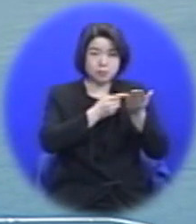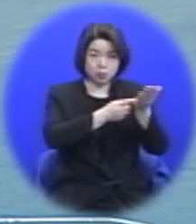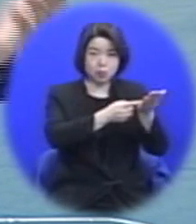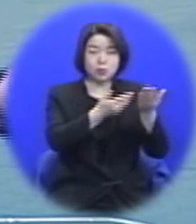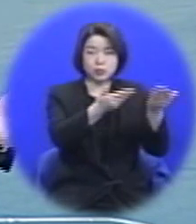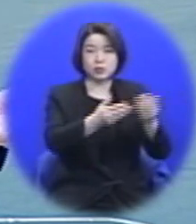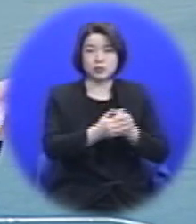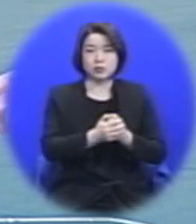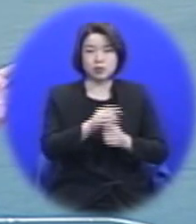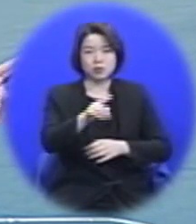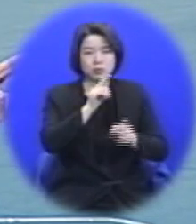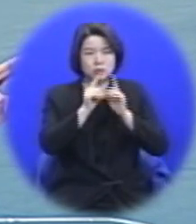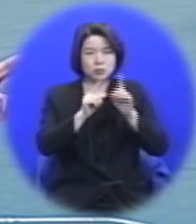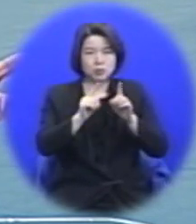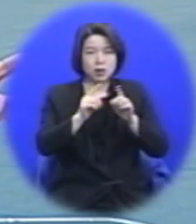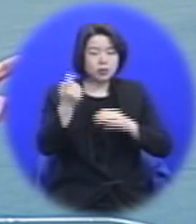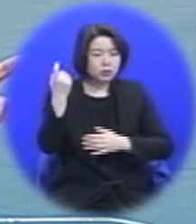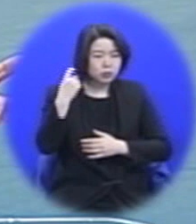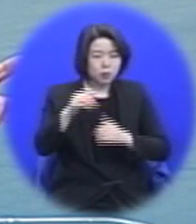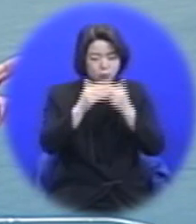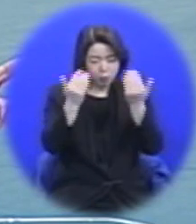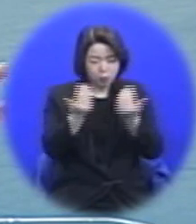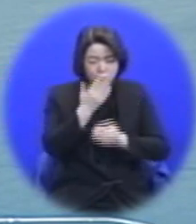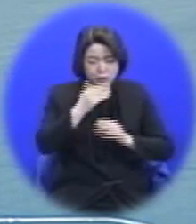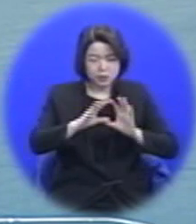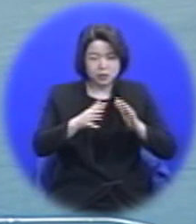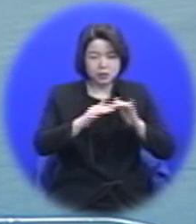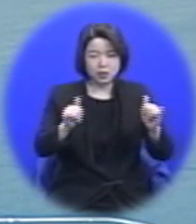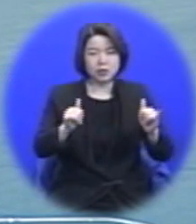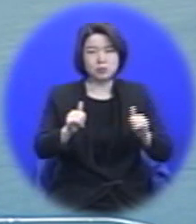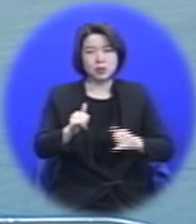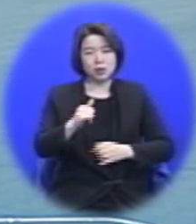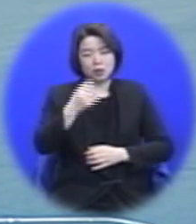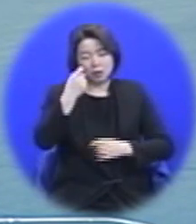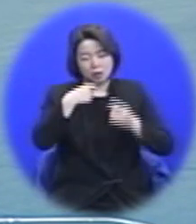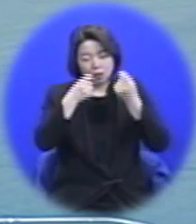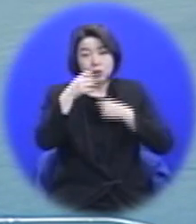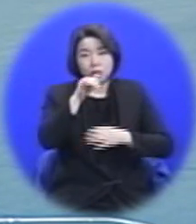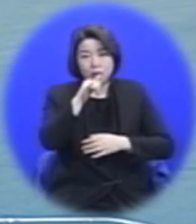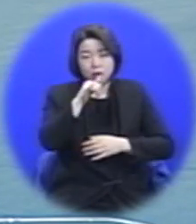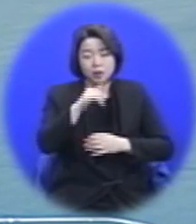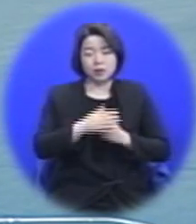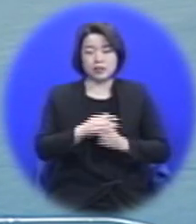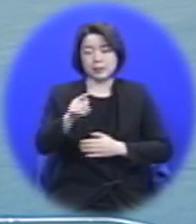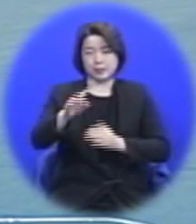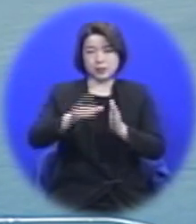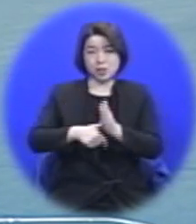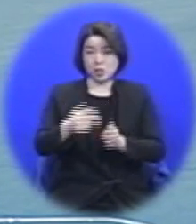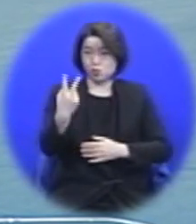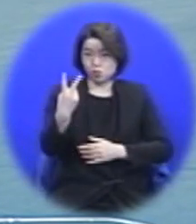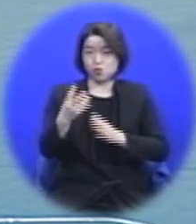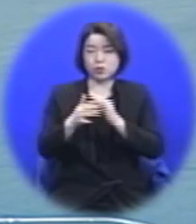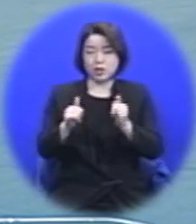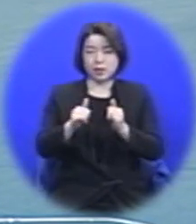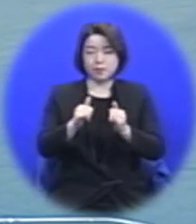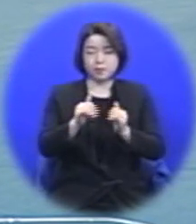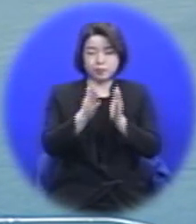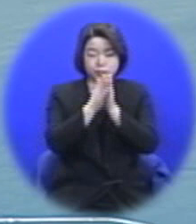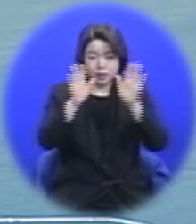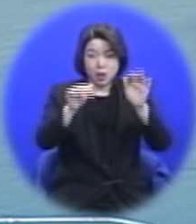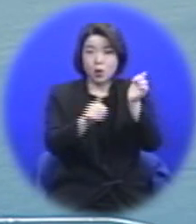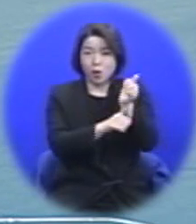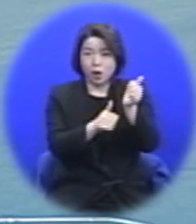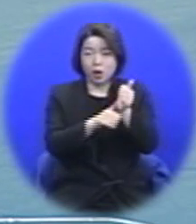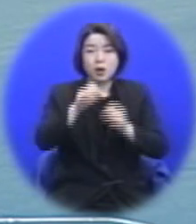듣고 온 이스라엘 백성들이 통곡을 했습니다. 그때 여호수아와 갈렙만은 하나님을 믿는